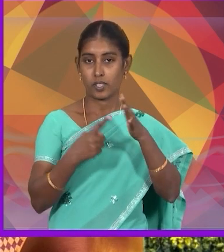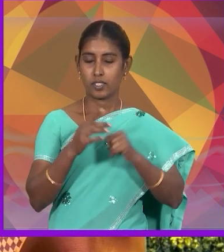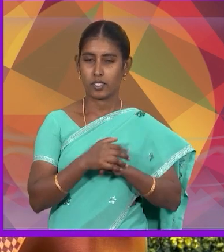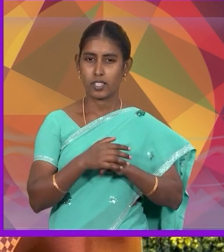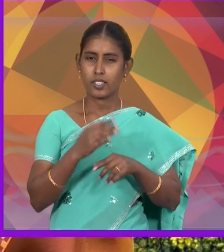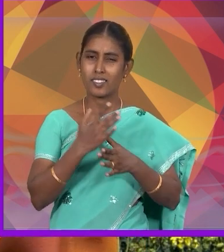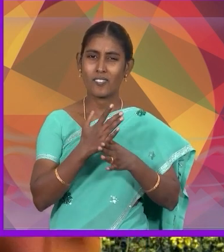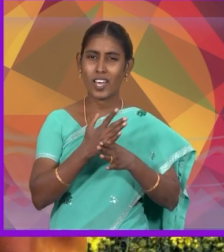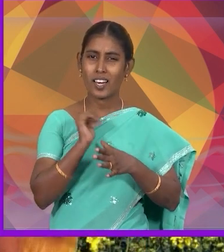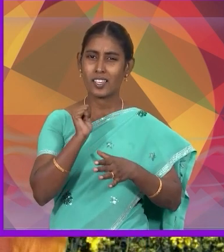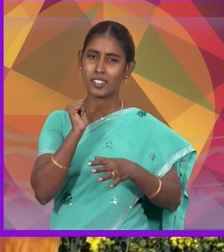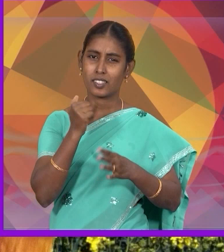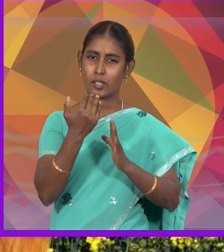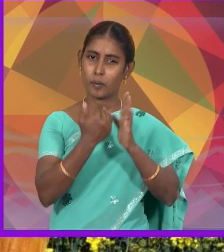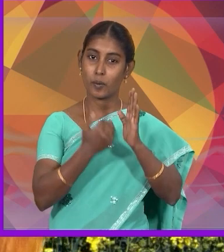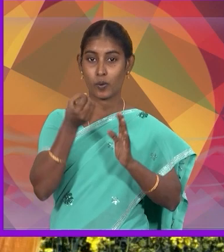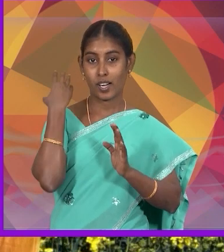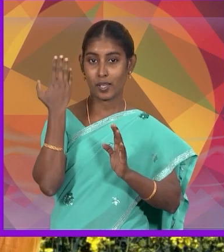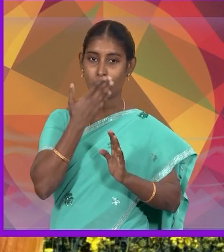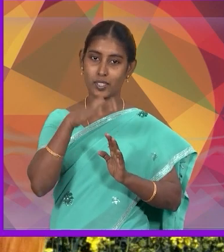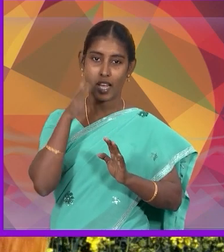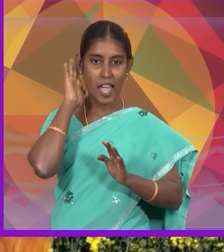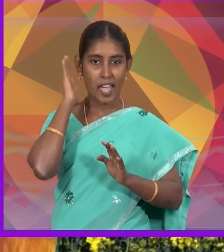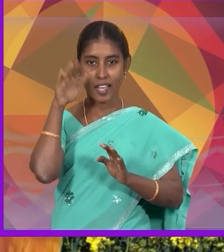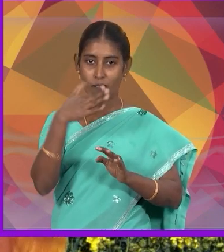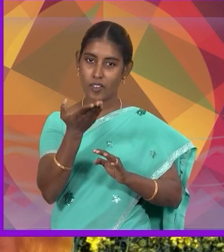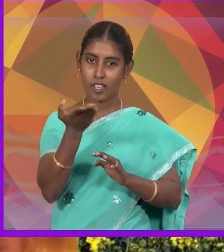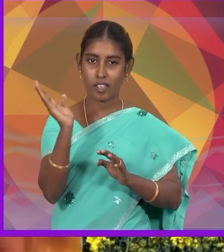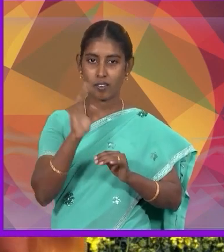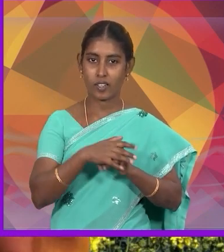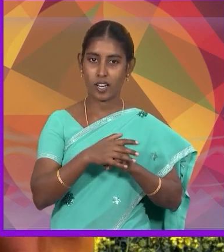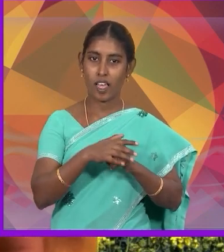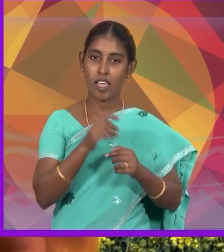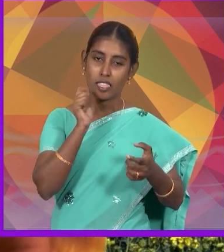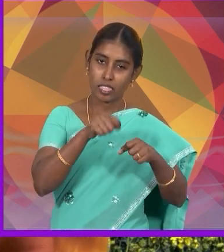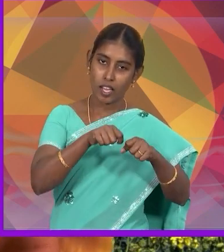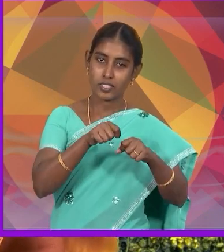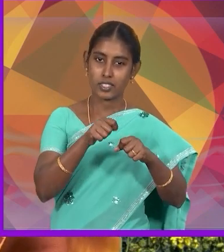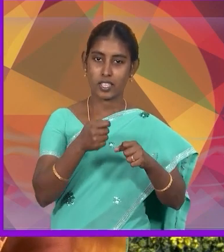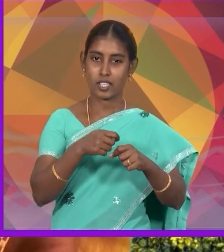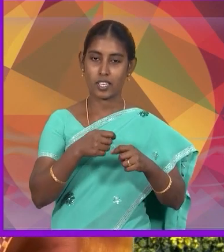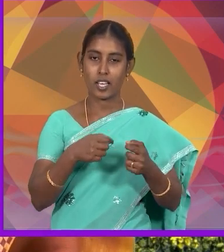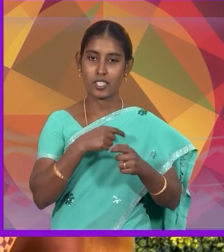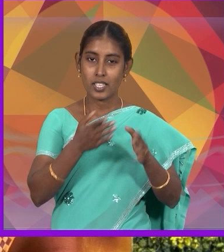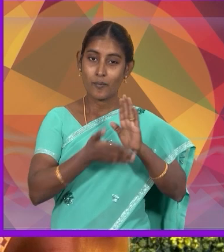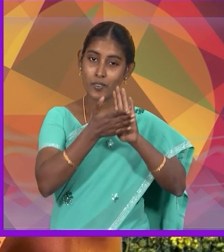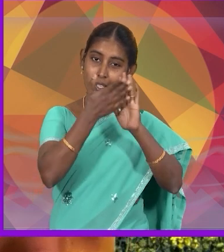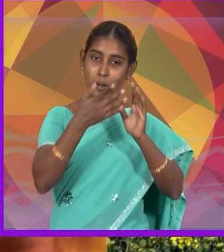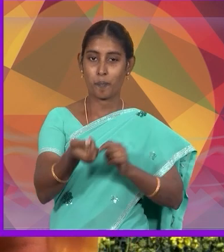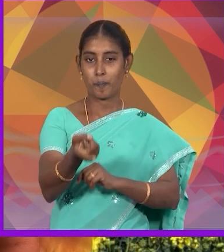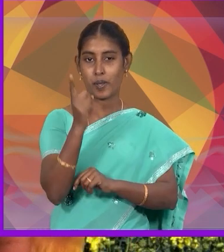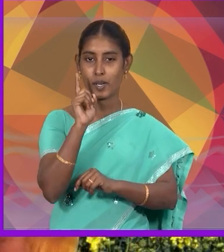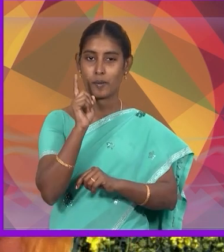தொழில்கள்லாம் என்னென்னங்க? நீங்க படிச்சிருப்பீங்க, கேள்விப்பட்டிருப்பீங்க, தச்சர், கொல்லர், வேட்டையாடுதல், மீன்